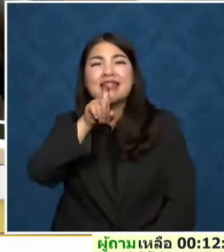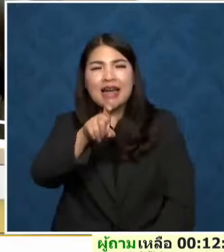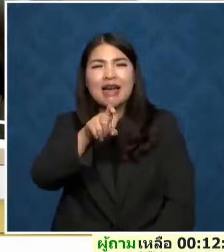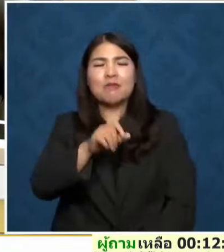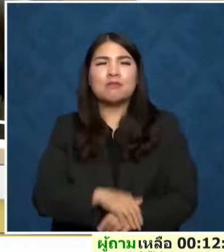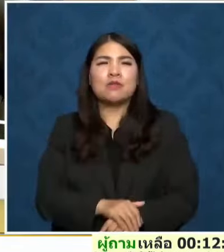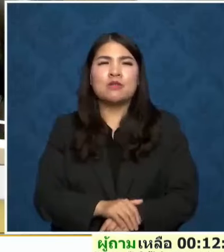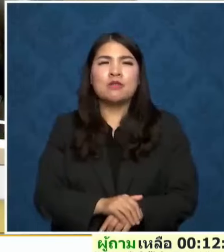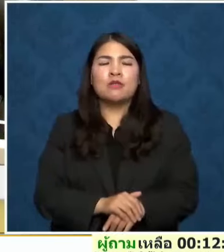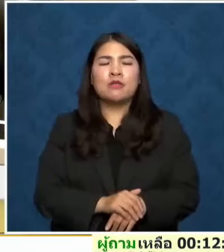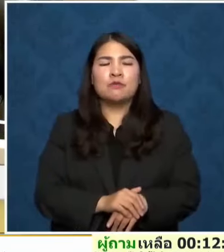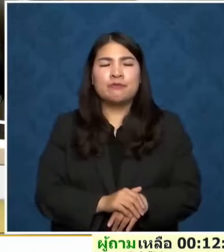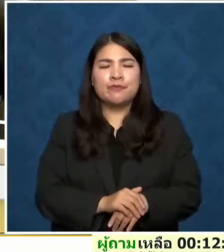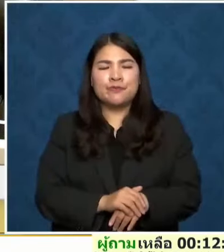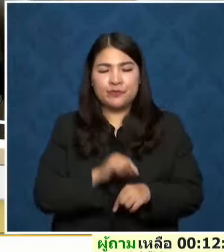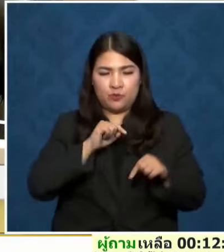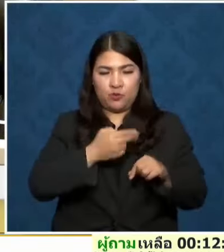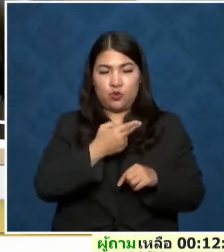ทรัดีต่อว่า ช่